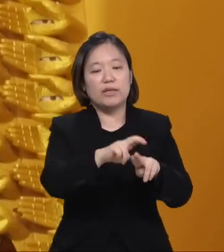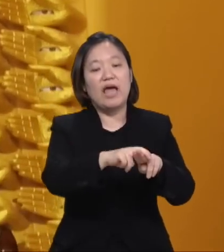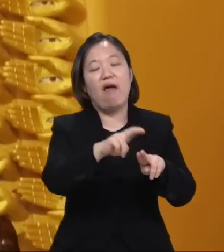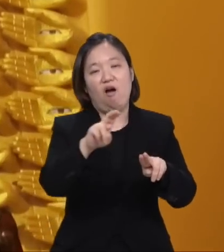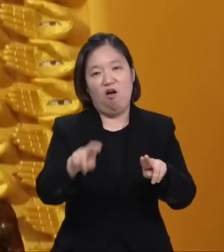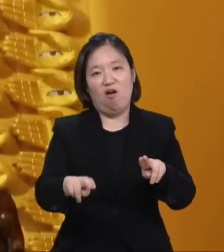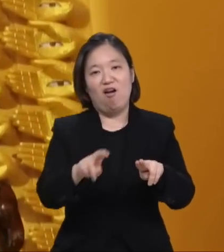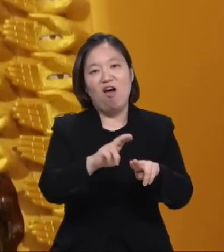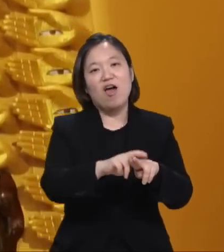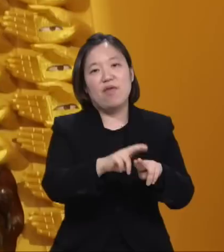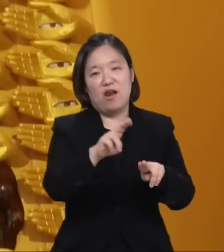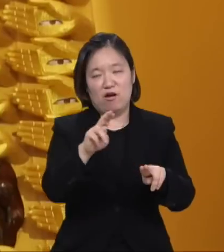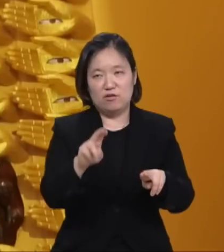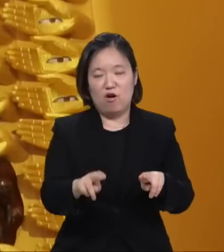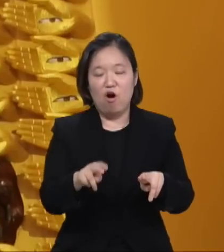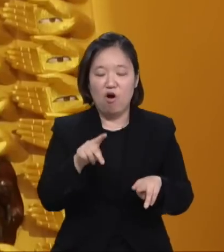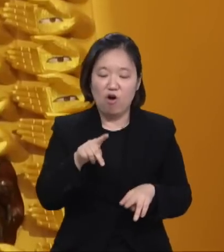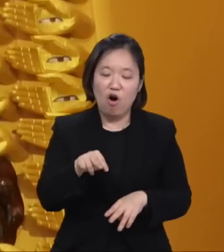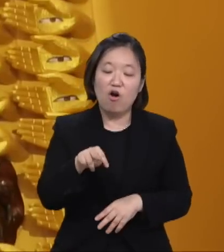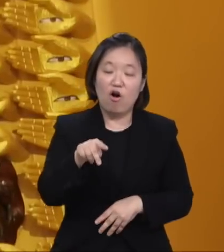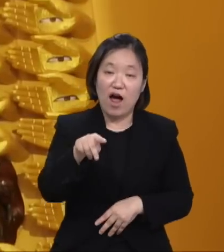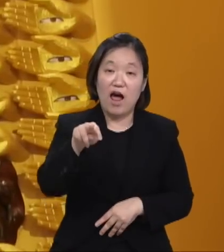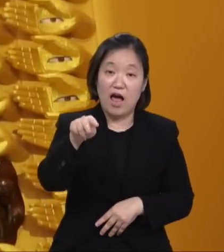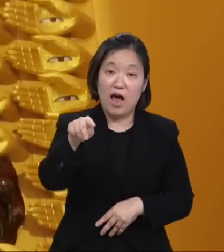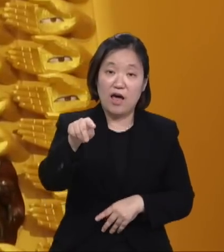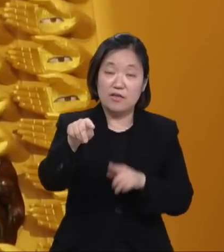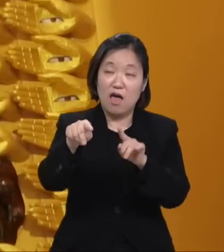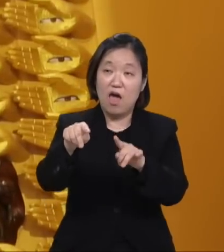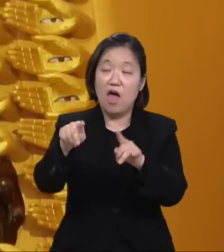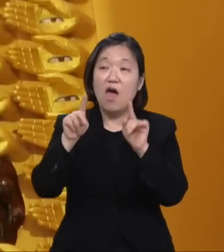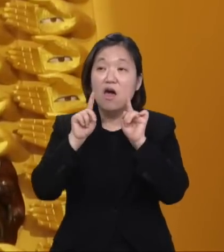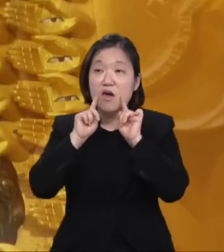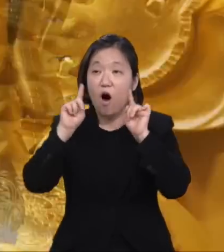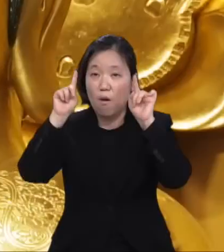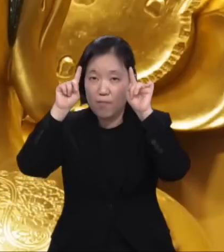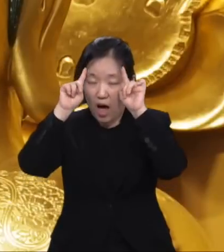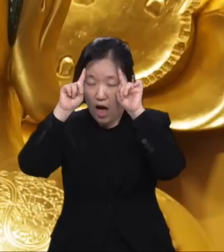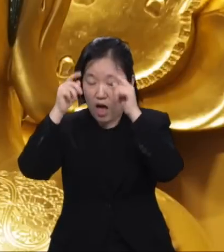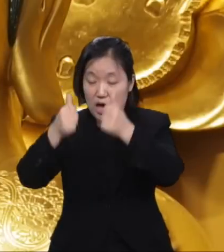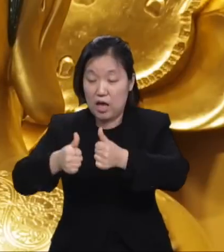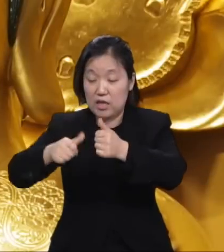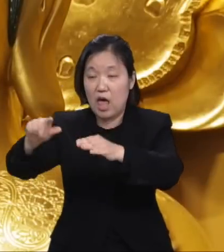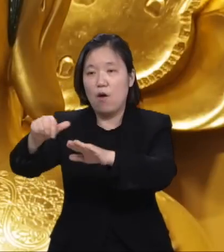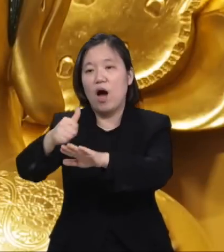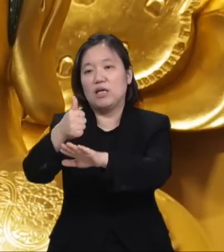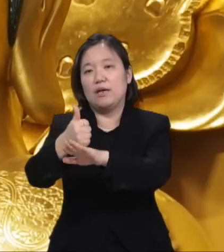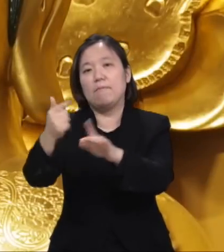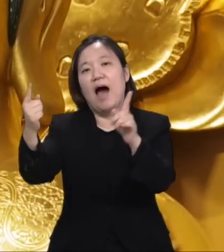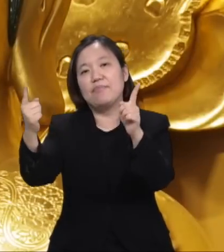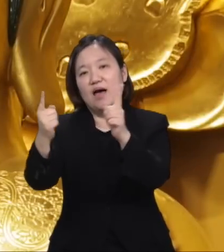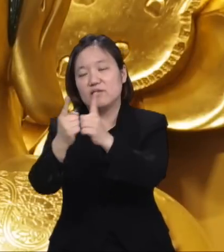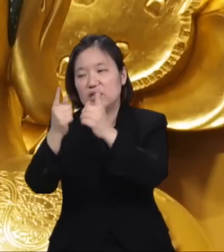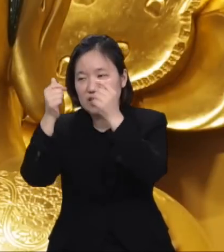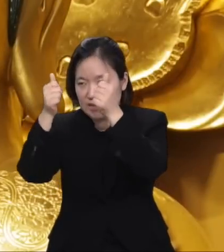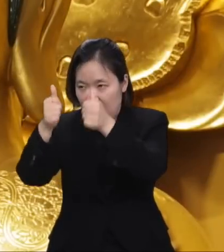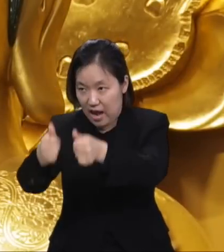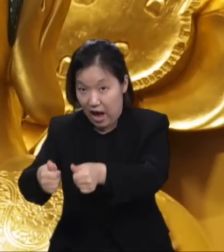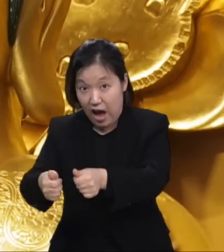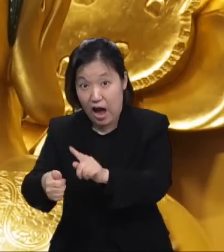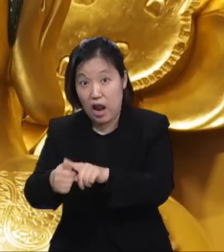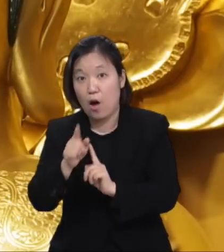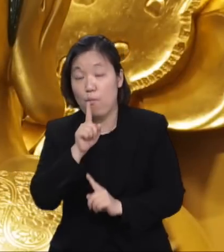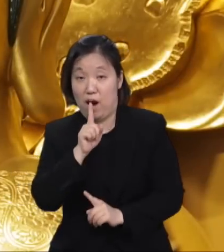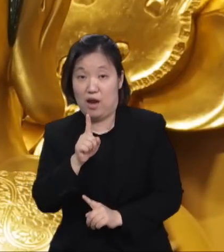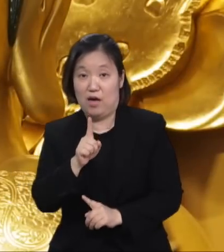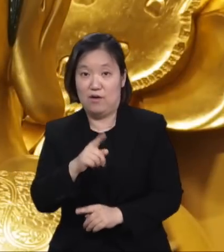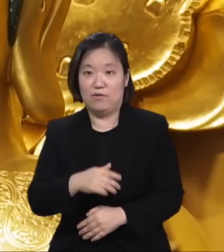안으로 쭉 들어가서 염라대왕님께 인사를 올리거라 그래서 이제 가마에서 내려 가지고